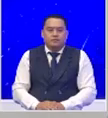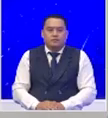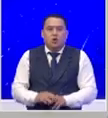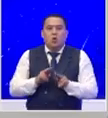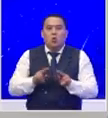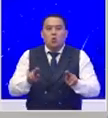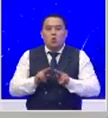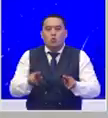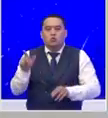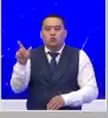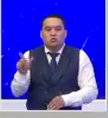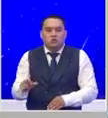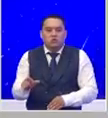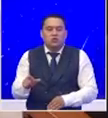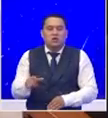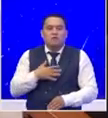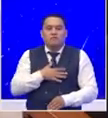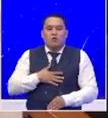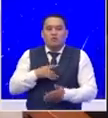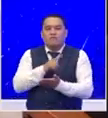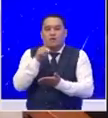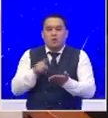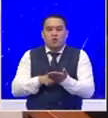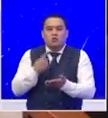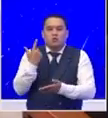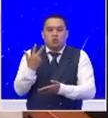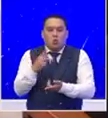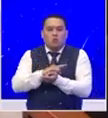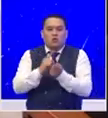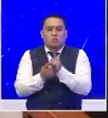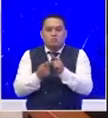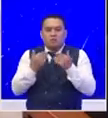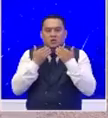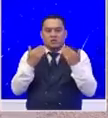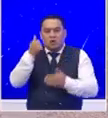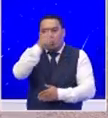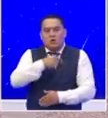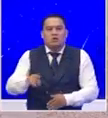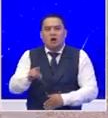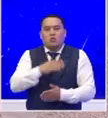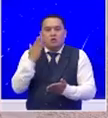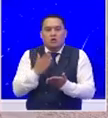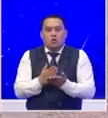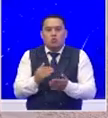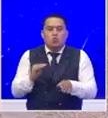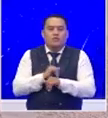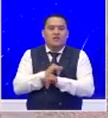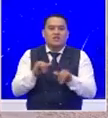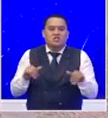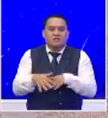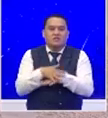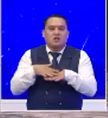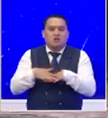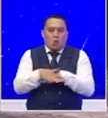Учителя местной школы Гаухар Шалабаеву тревожит вопрос трехсменного обучения. В последние годы в районе отмечается хороший прирост населения.